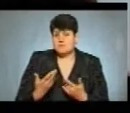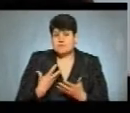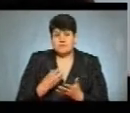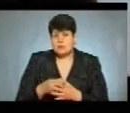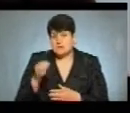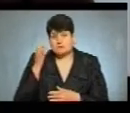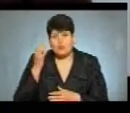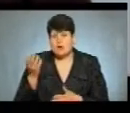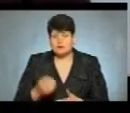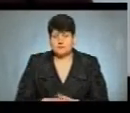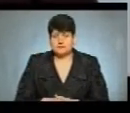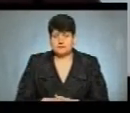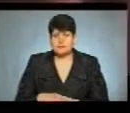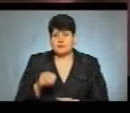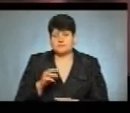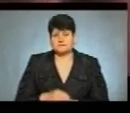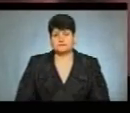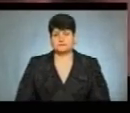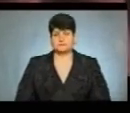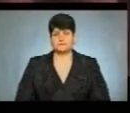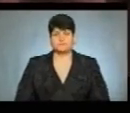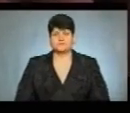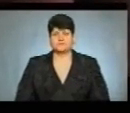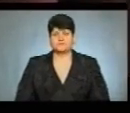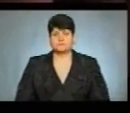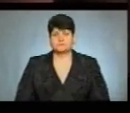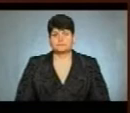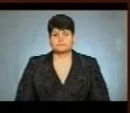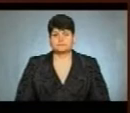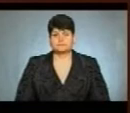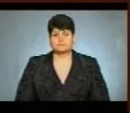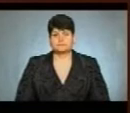спогадами. Марія Котенко, Василь Панчук, новини.